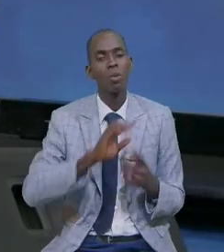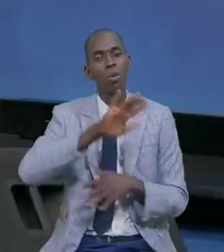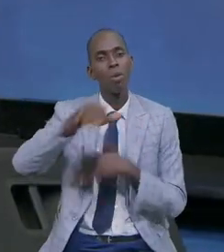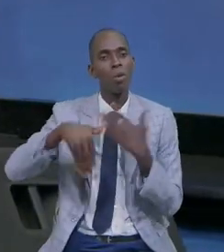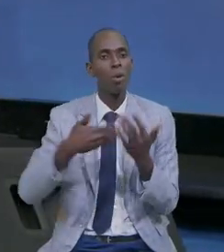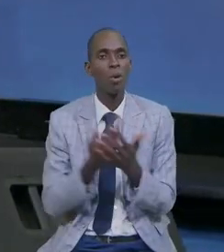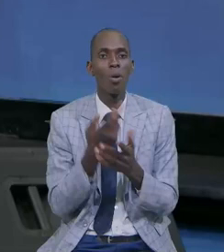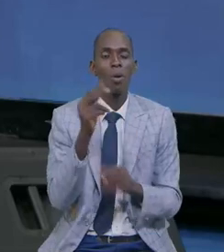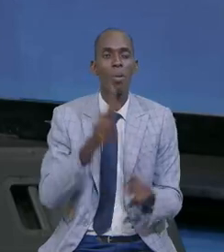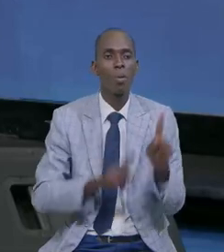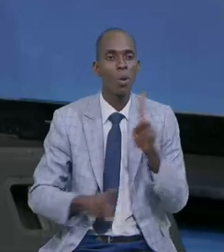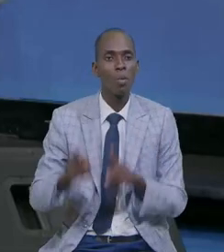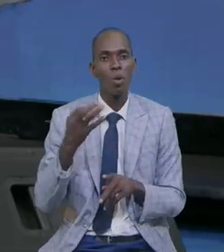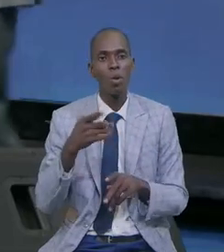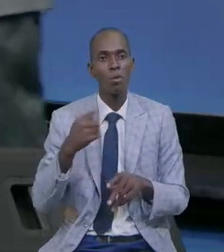sache.